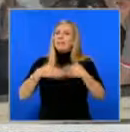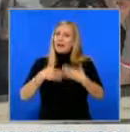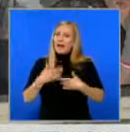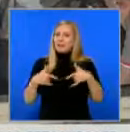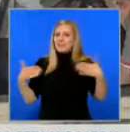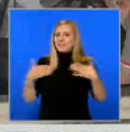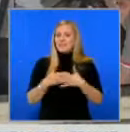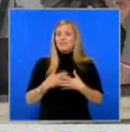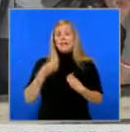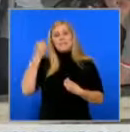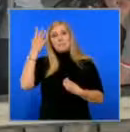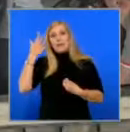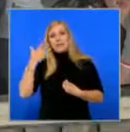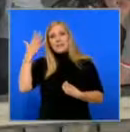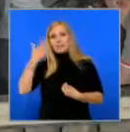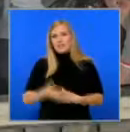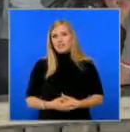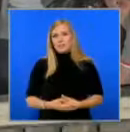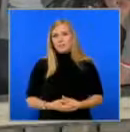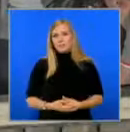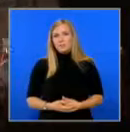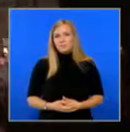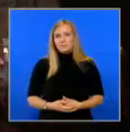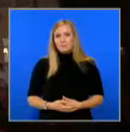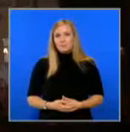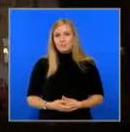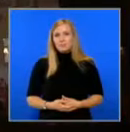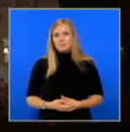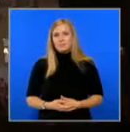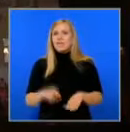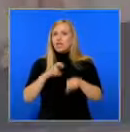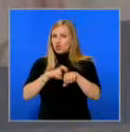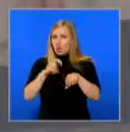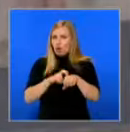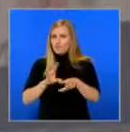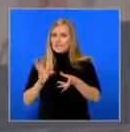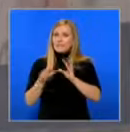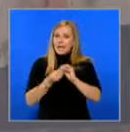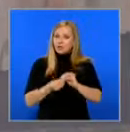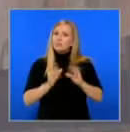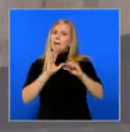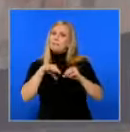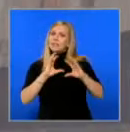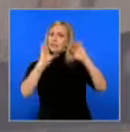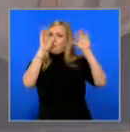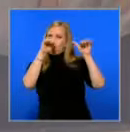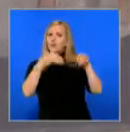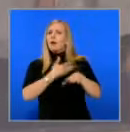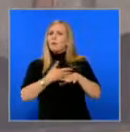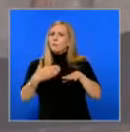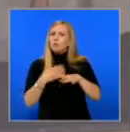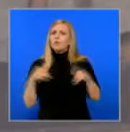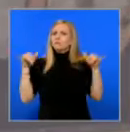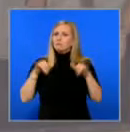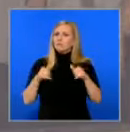мен това е сбъдната детска мечта джокович и баскетболистите продължиха с празненствата и в късните